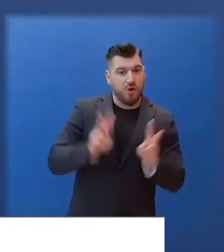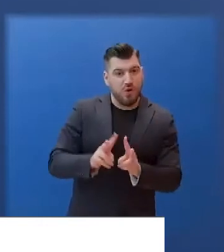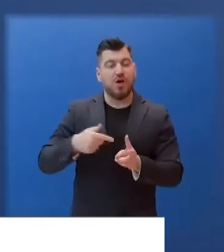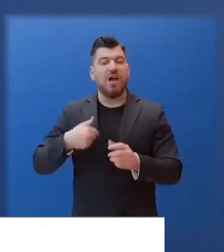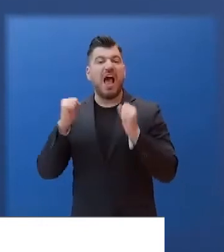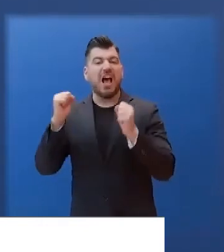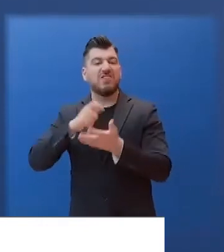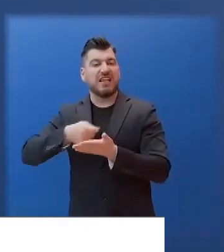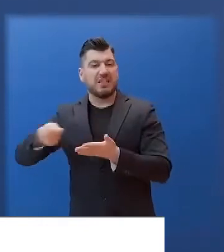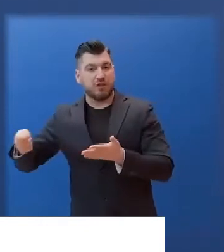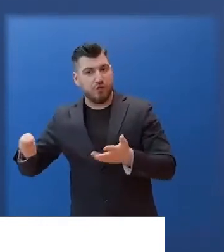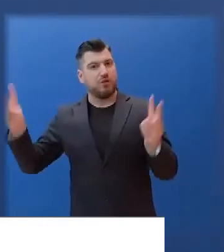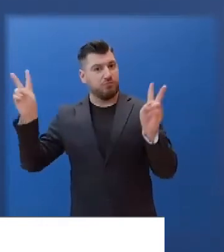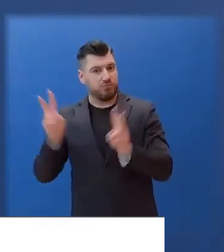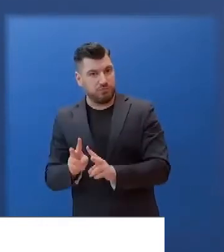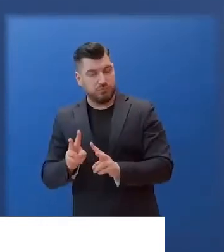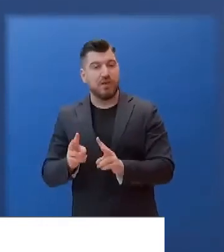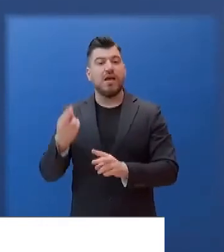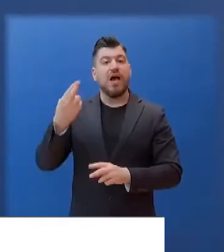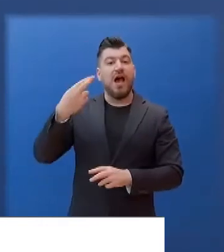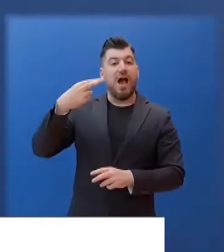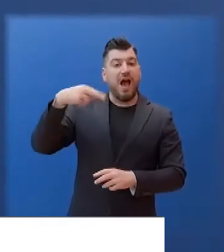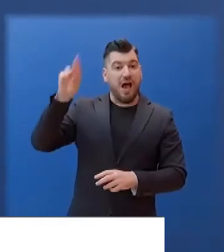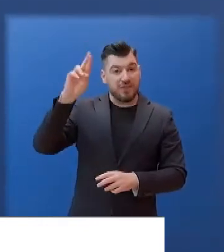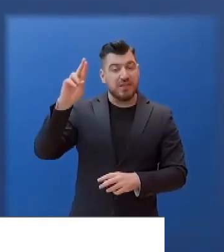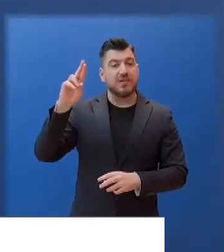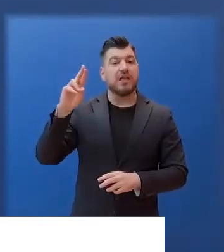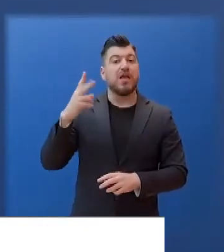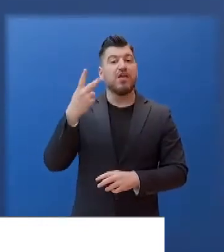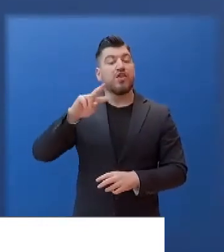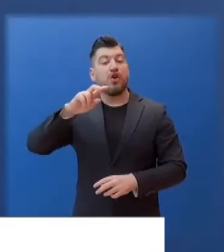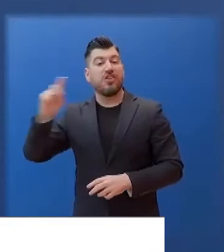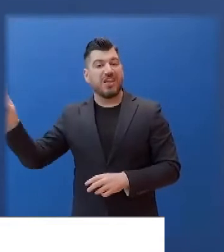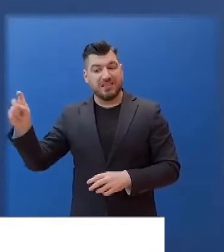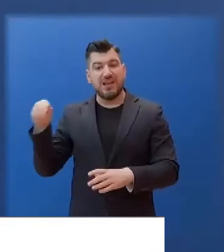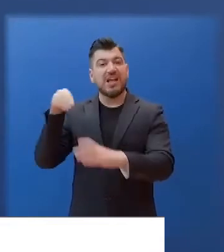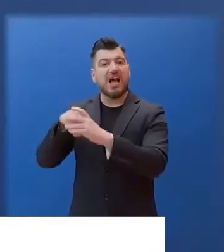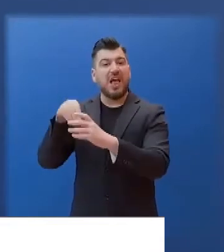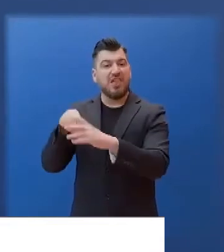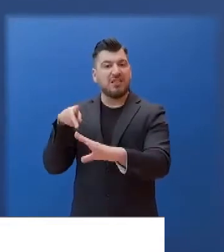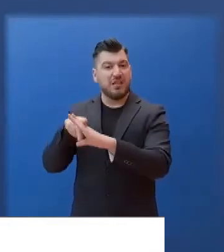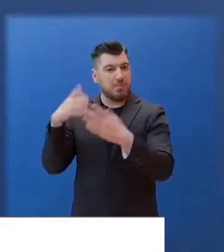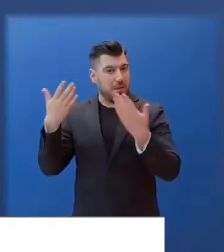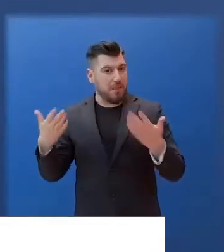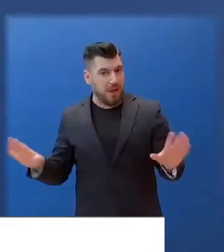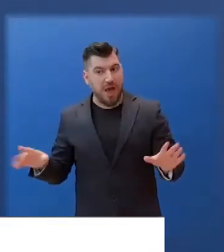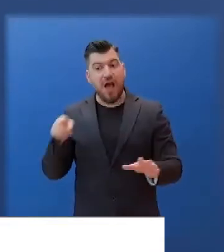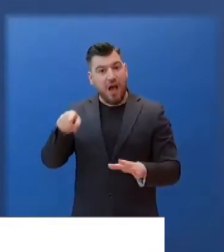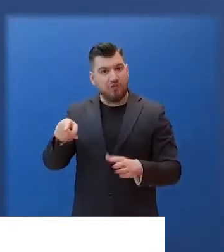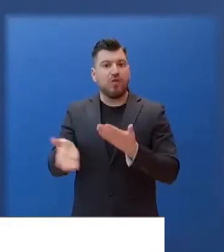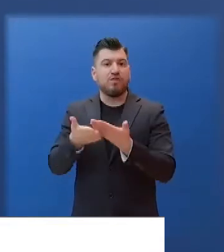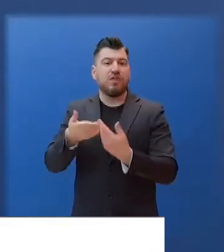εισφορών, η αύξηση κατά περίπου 22 δις των καταθέσεων, μέρος των οποίων θα μπει στην κατανάλωση για την πραγματική